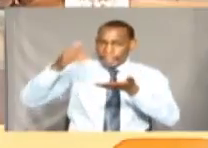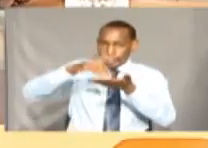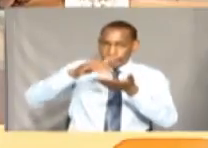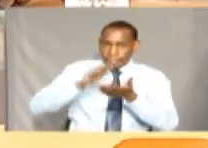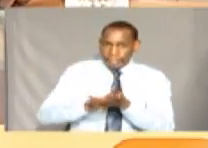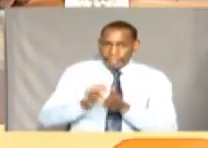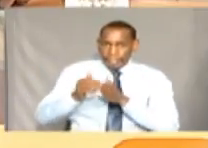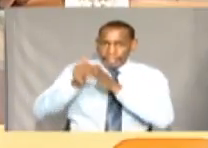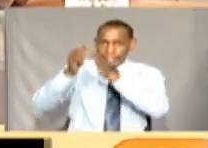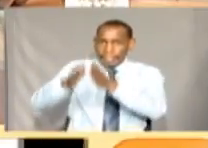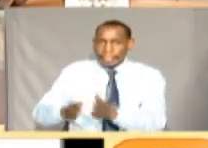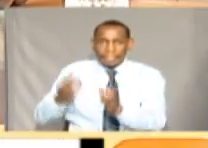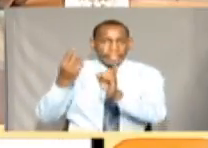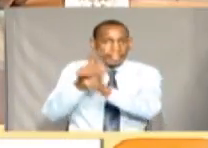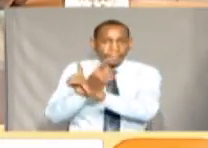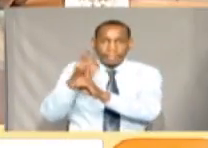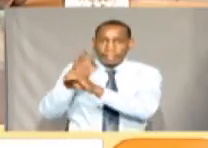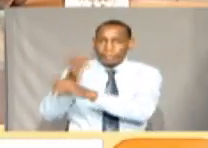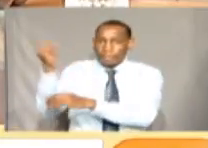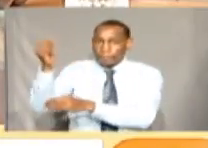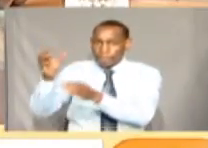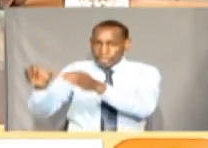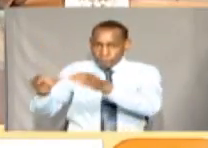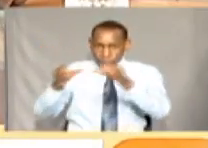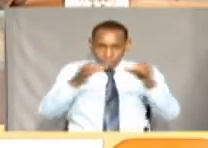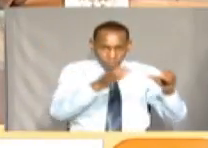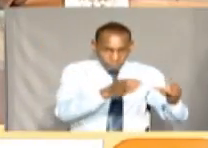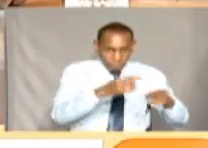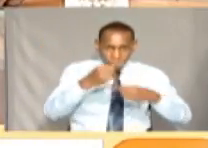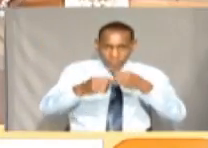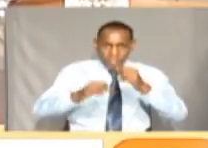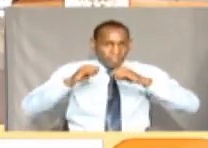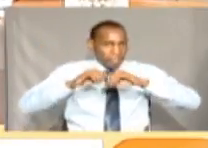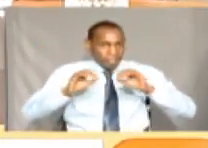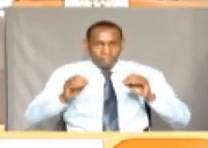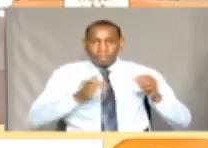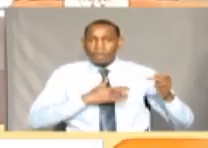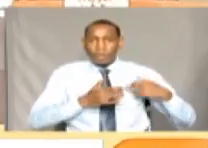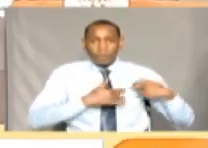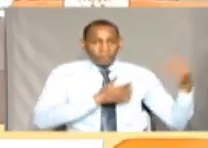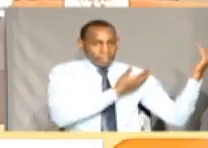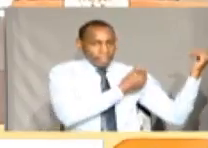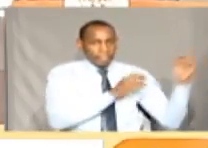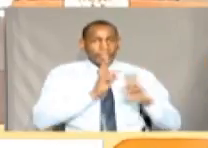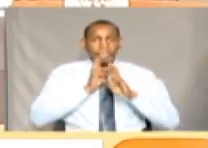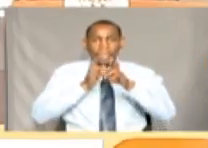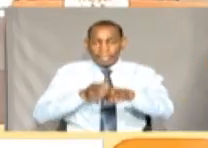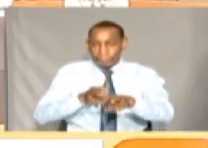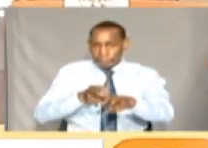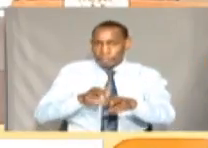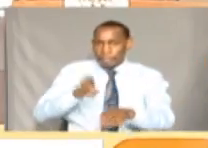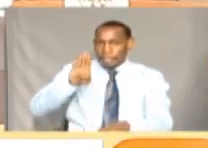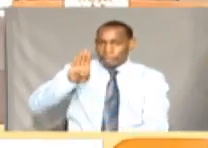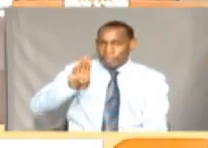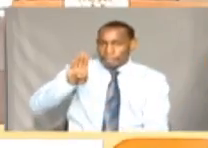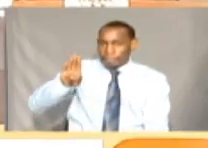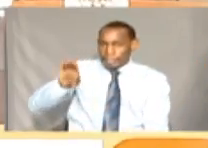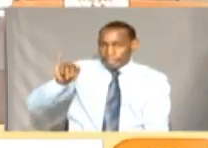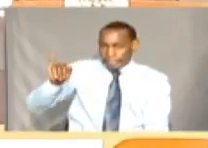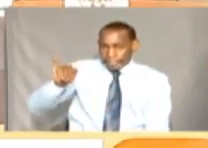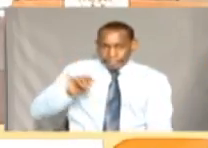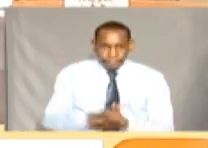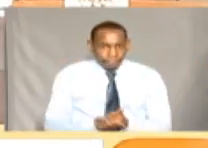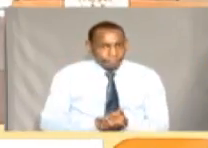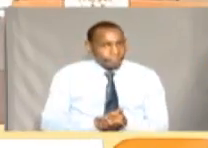Tena, viongozi kutoka mirengo tofauti ya kisiasa wameendelea kutofautiana kuhusu matarajio yao ya ripoti ya tume ya maridhiano